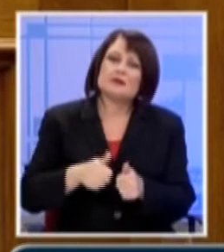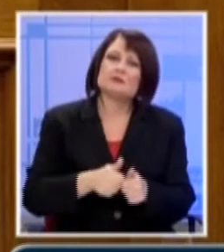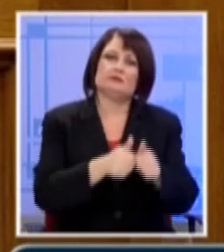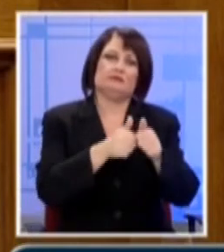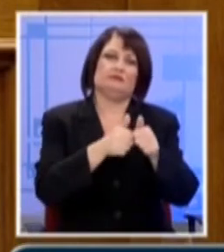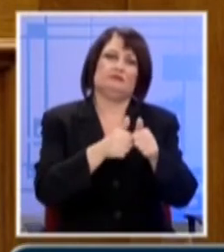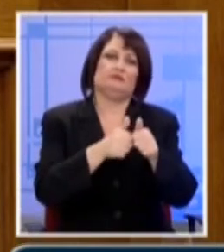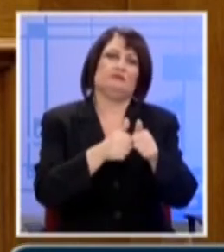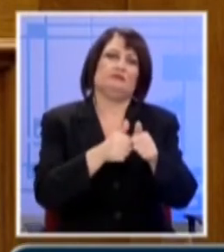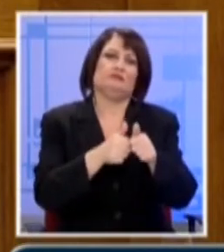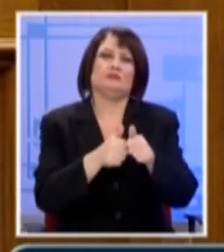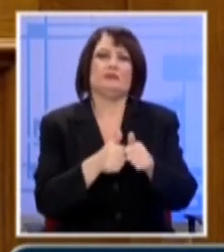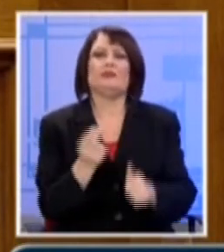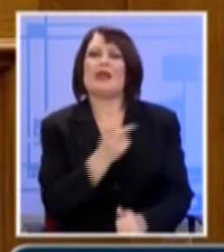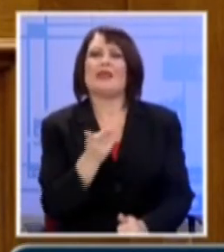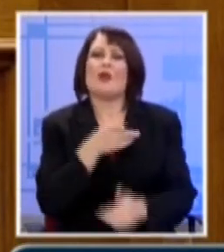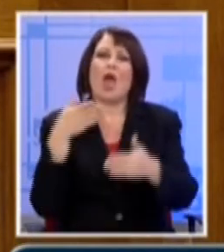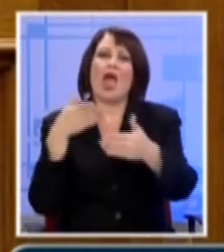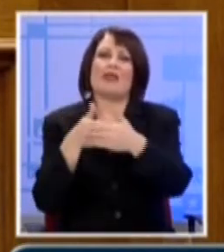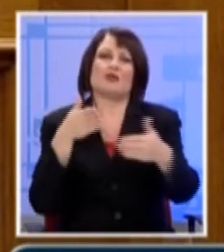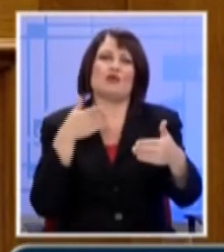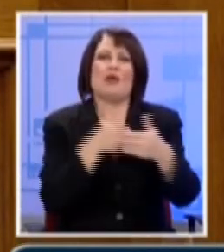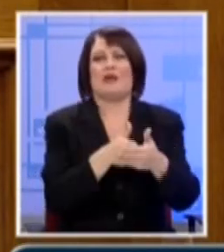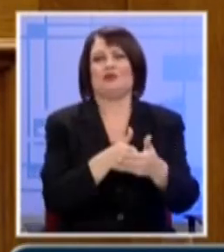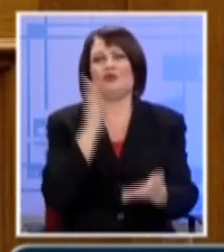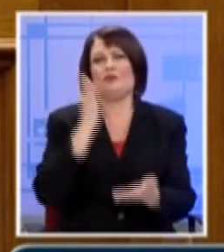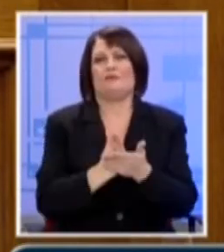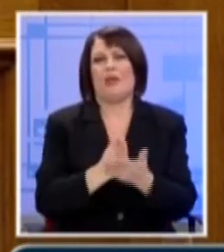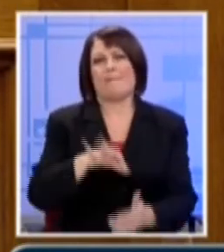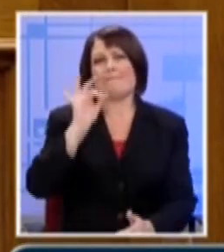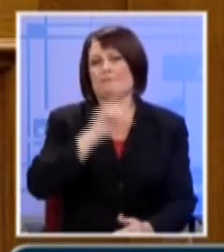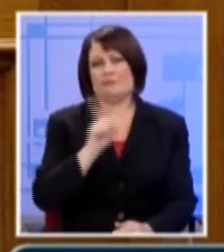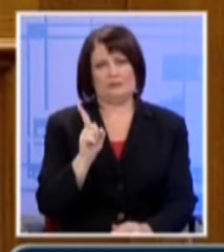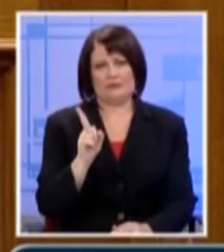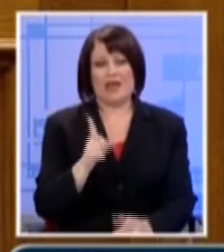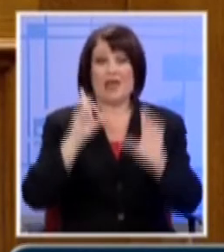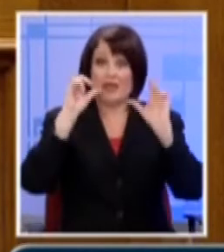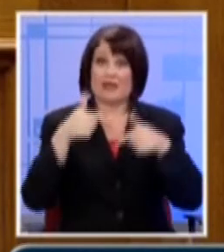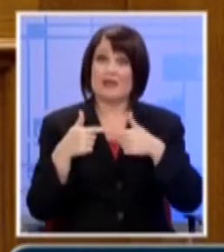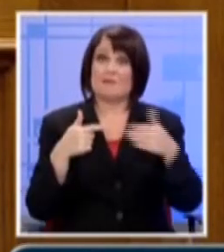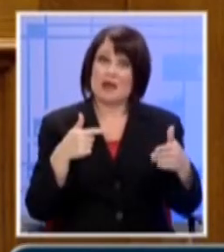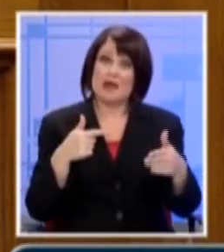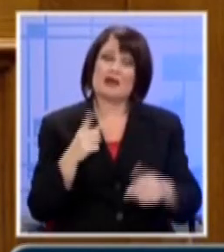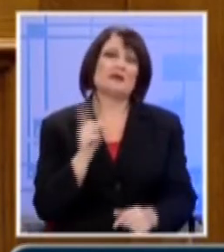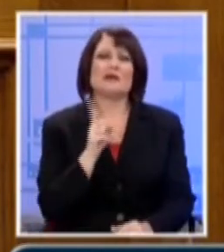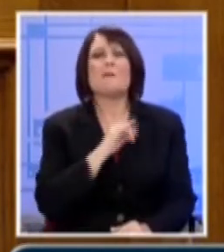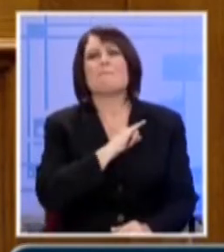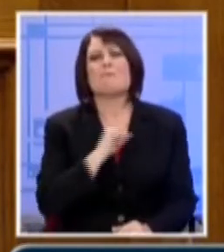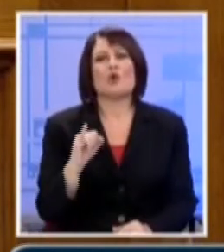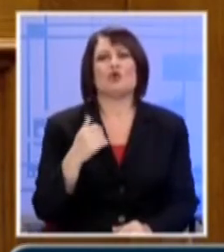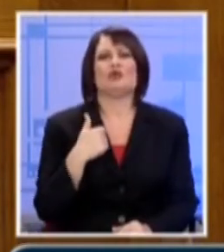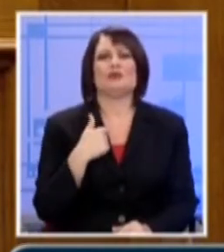στοιχίζεται πίσω από αυτές τις δύο αδιέξοδες επιλογές. Η δημοκρατική αριστερά δεν είναι και δεν θα